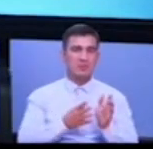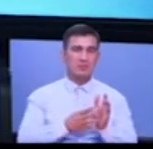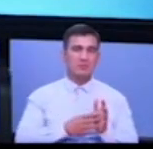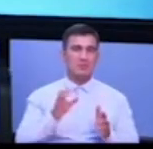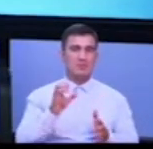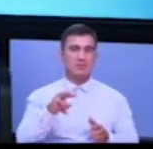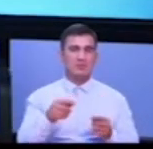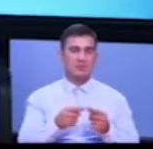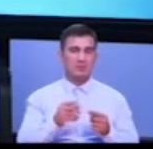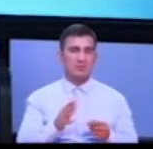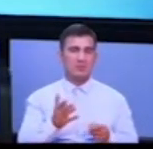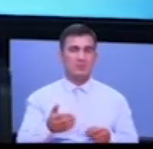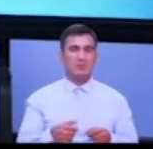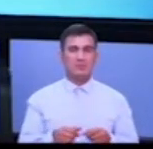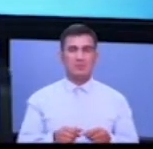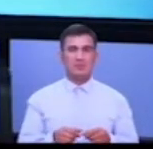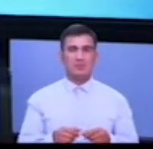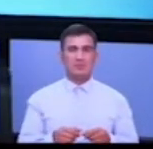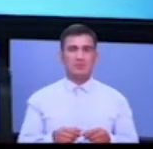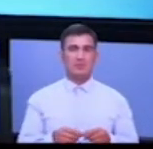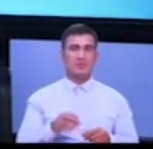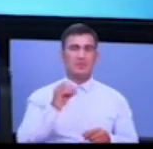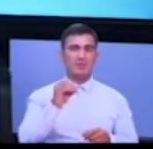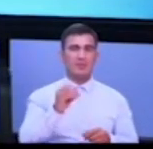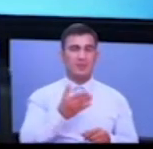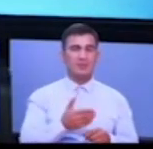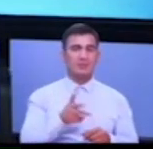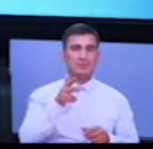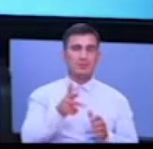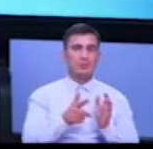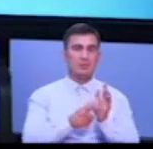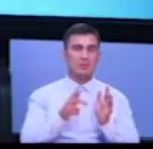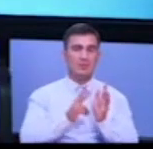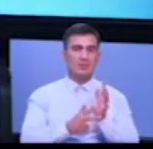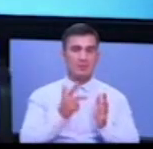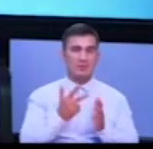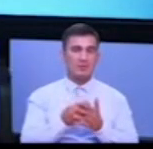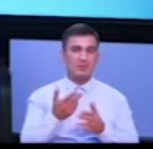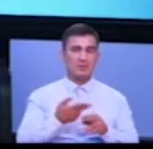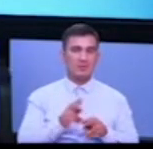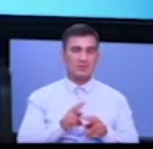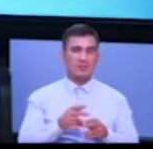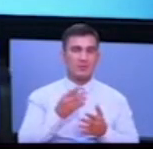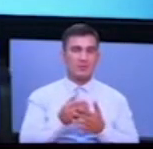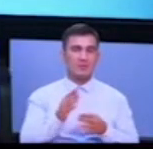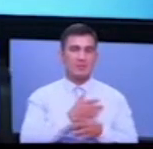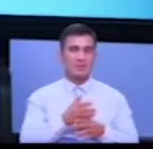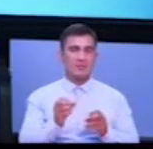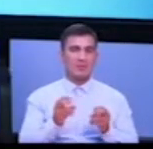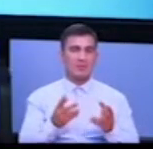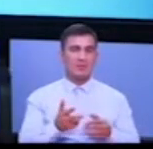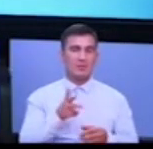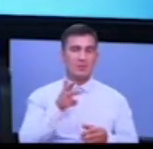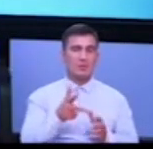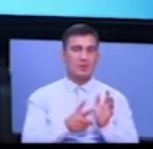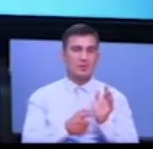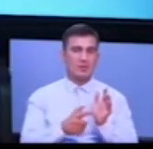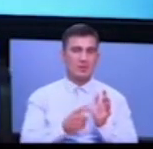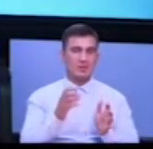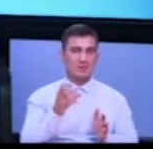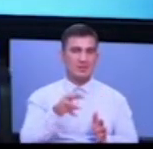9 santimetrga teng bo'ladi. Yesi 3783 santimetr. Bunda